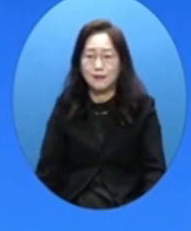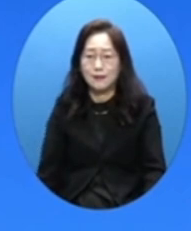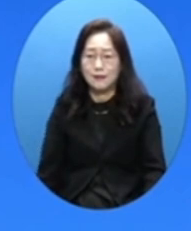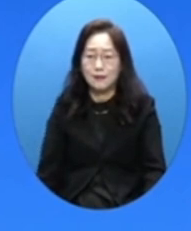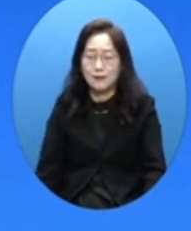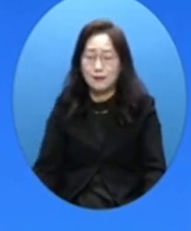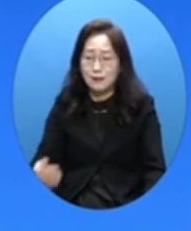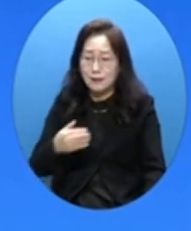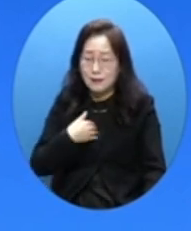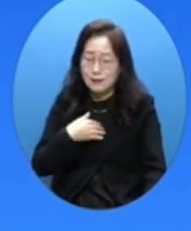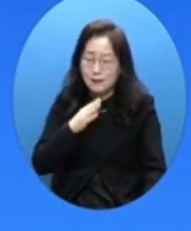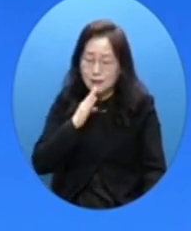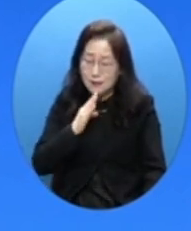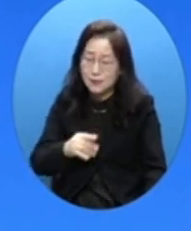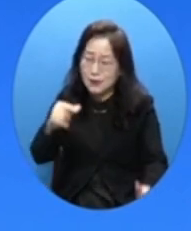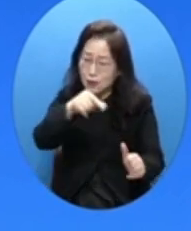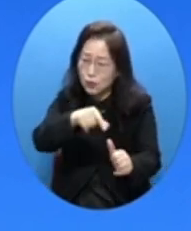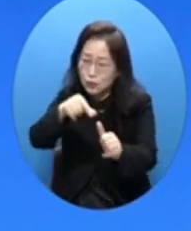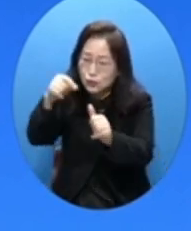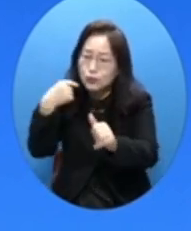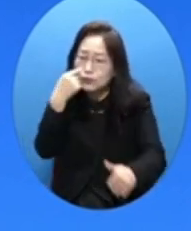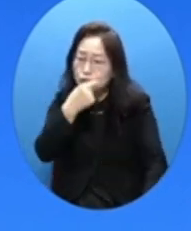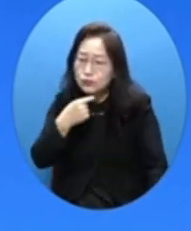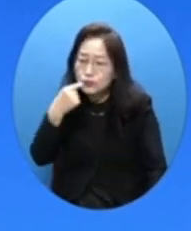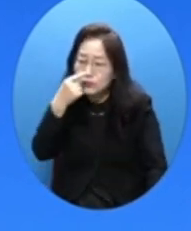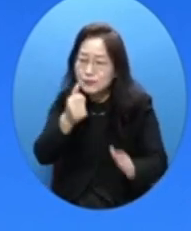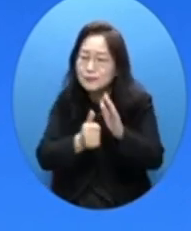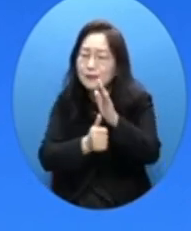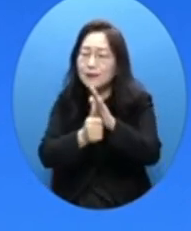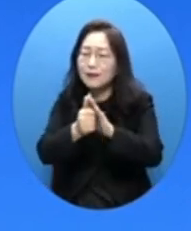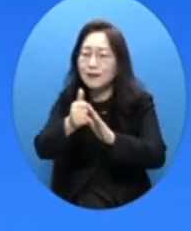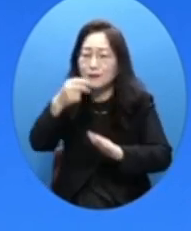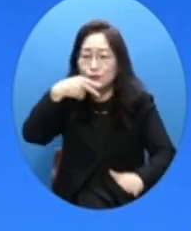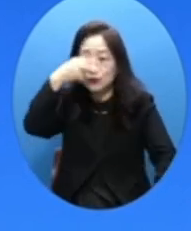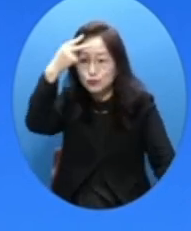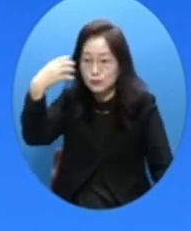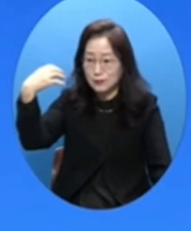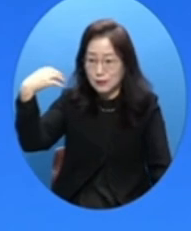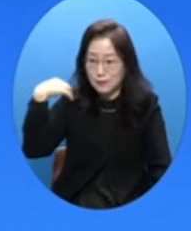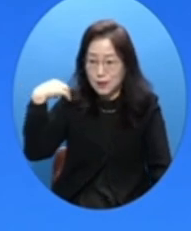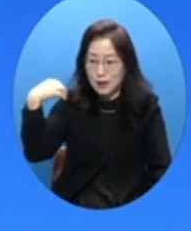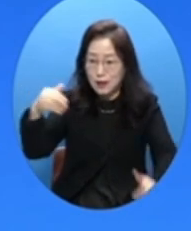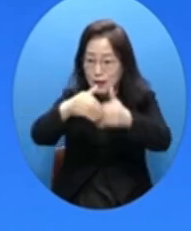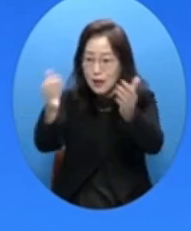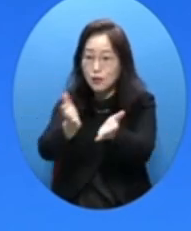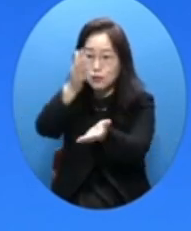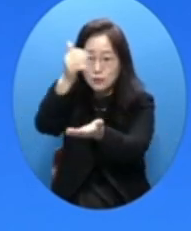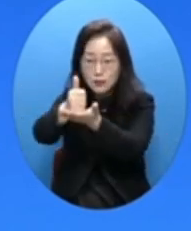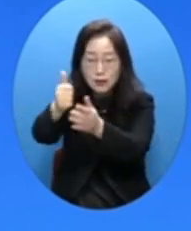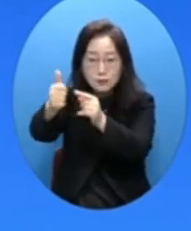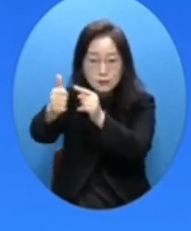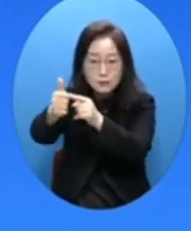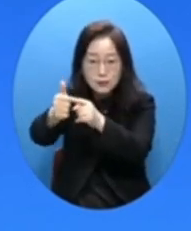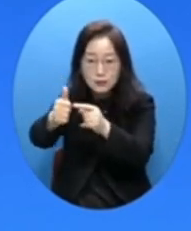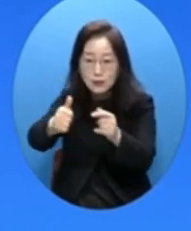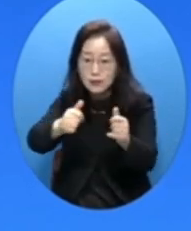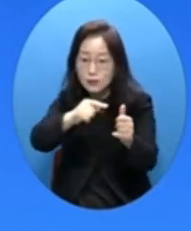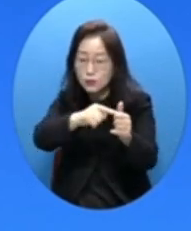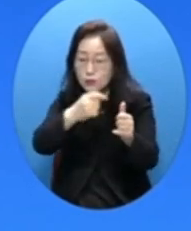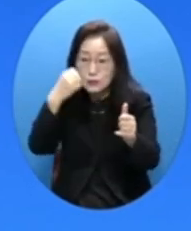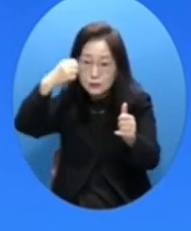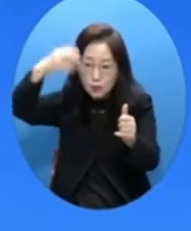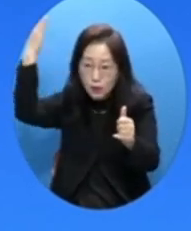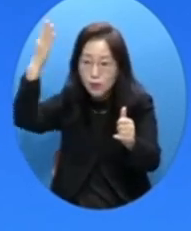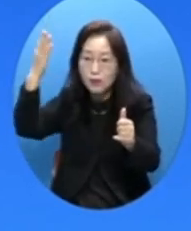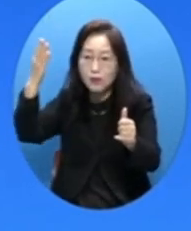자기를 건드릴 희망으로 여겼던 출마했던 관원장이 그를 까맣게 잊어버리고 잊어버리고